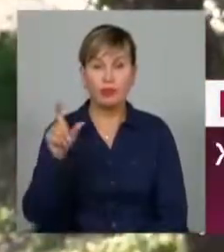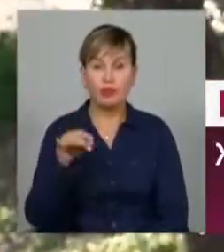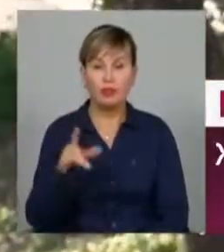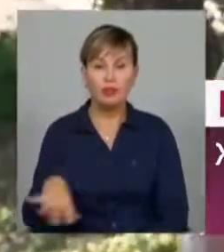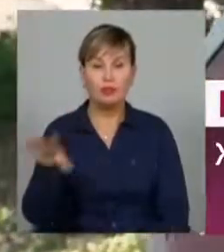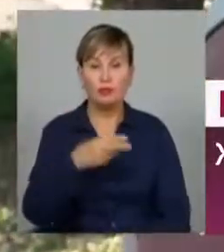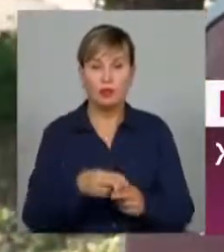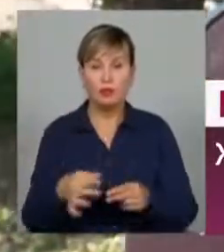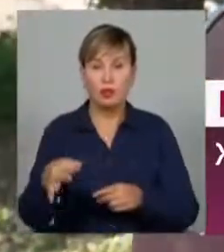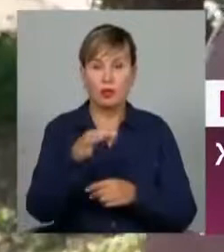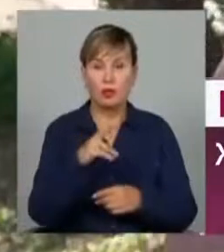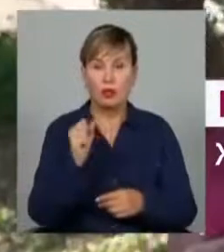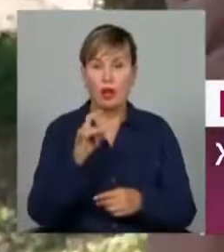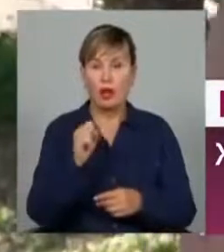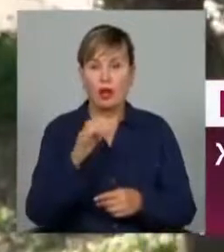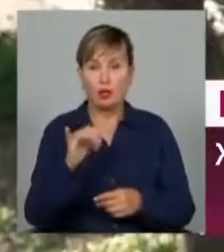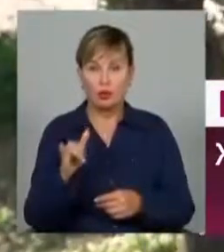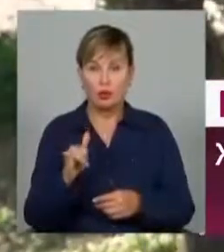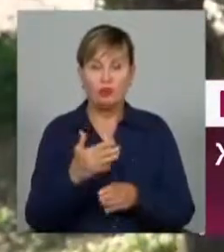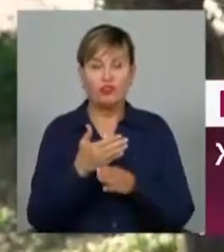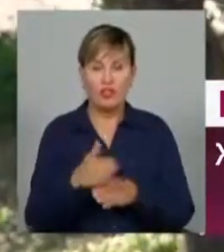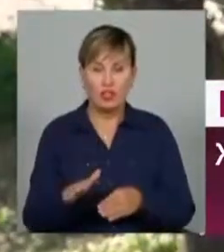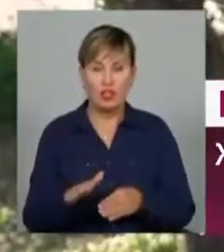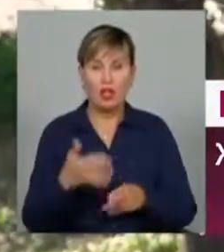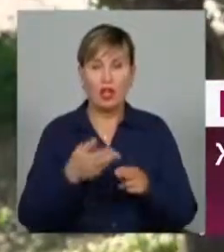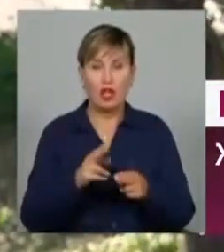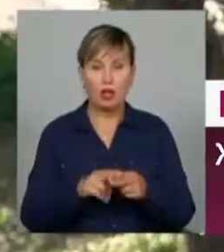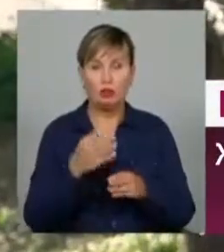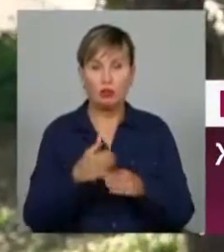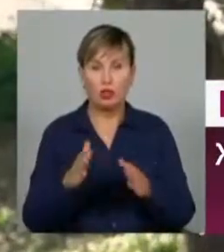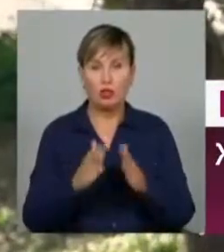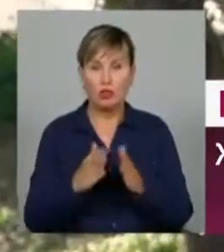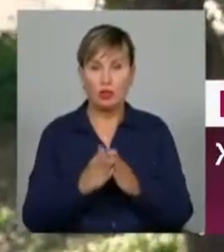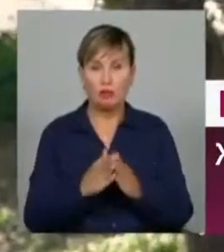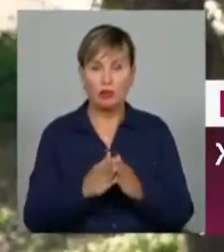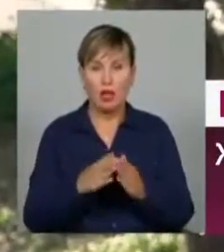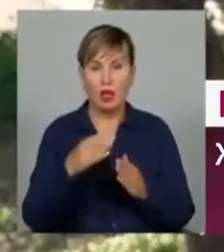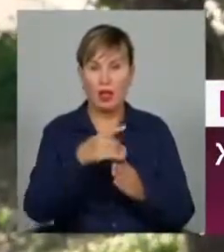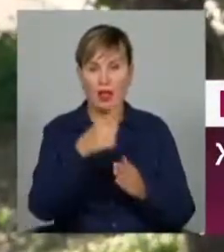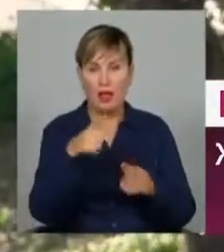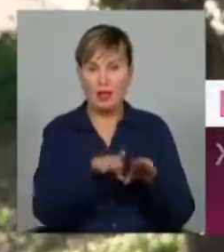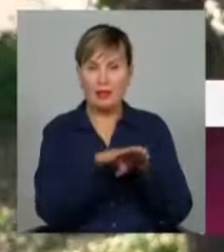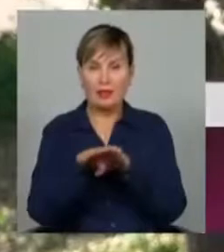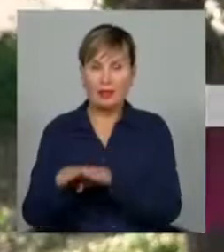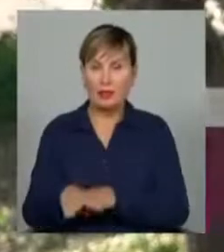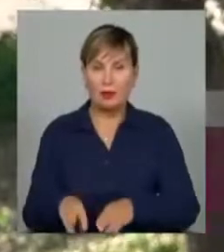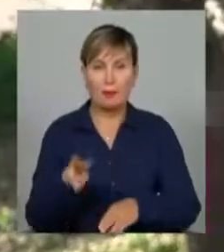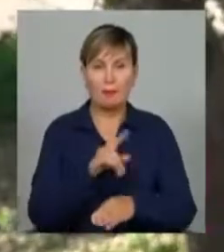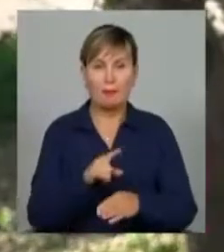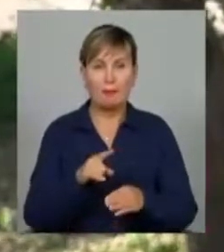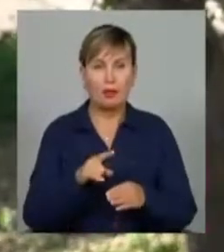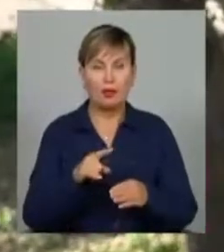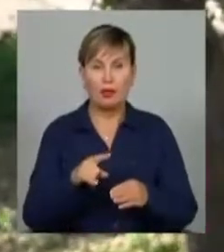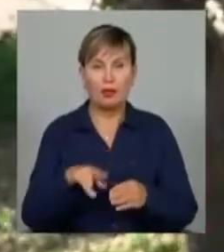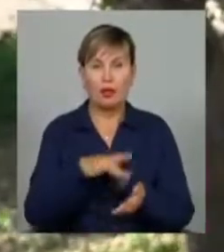этого микрорайона Карасу выделяет вот эту часть домов однотипных. Мы не коттеджный